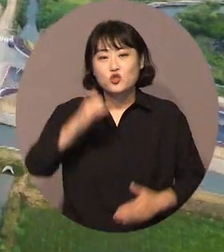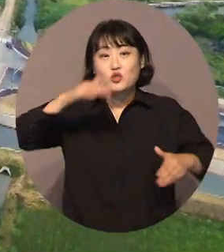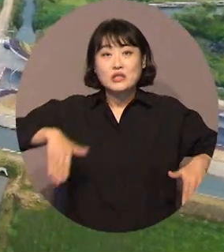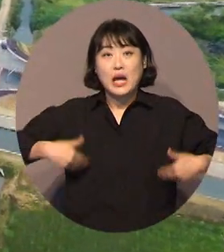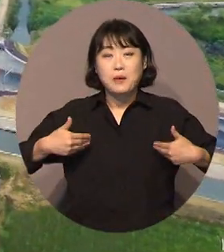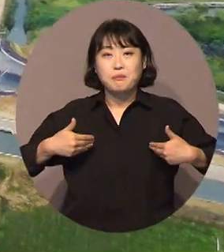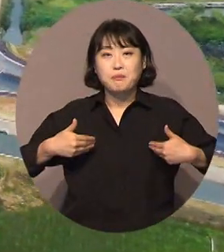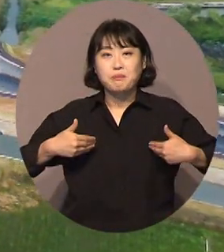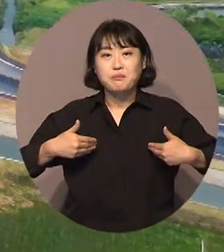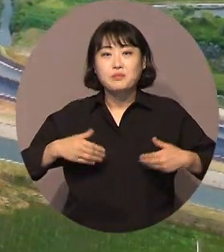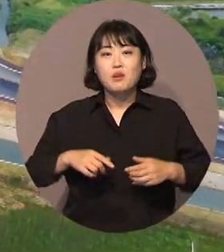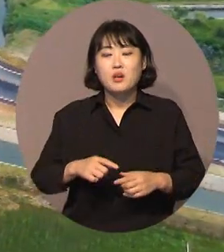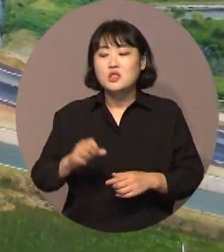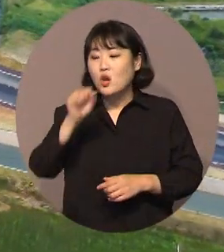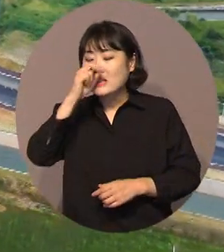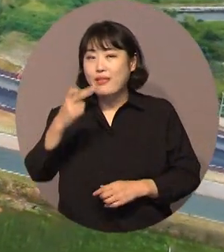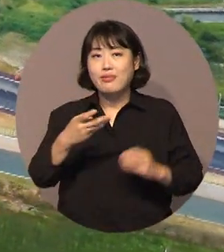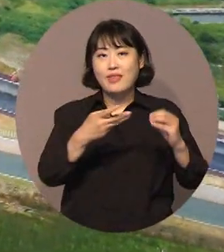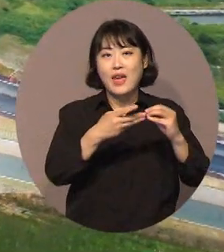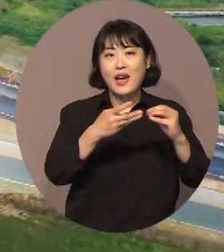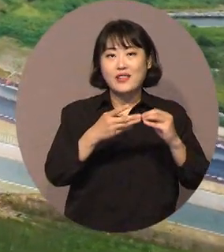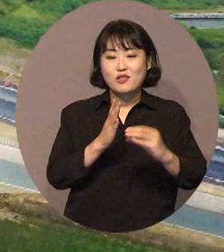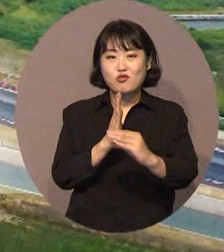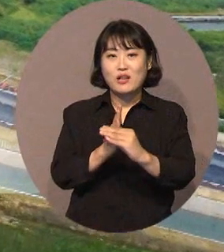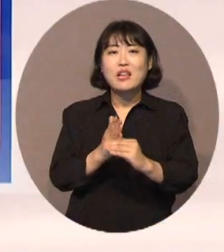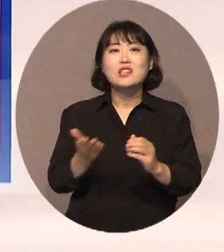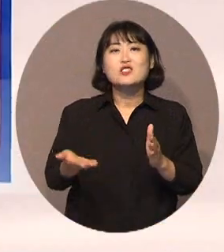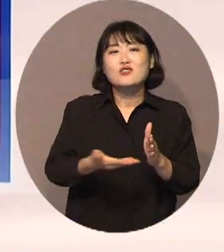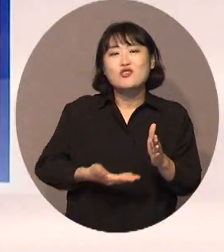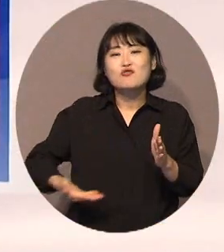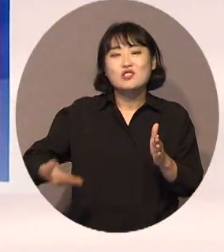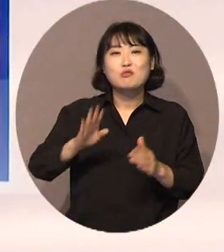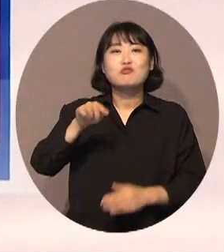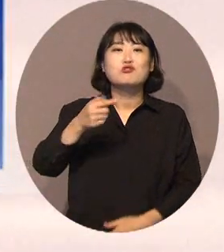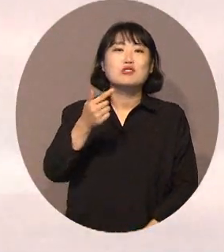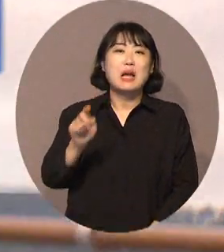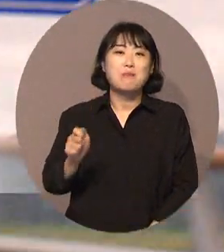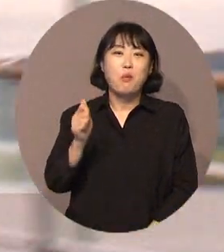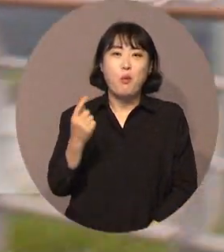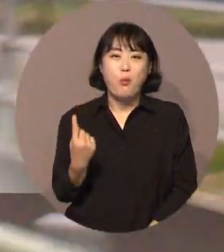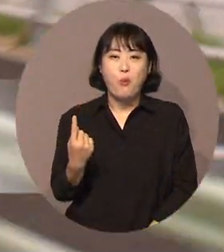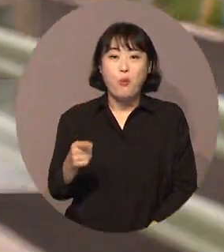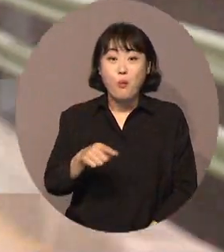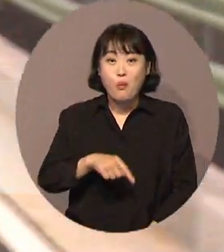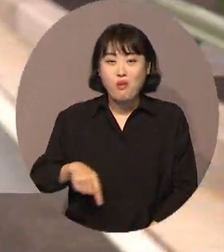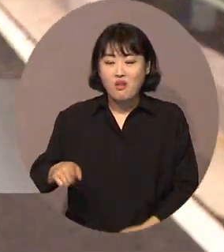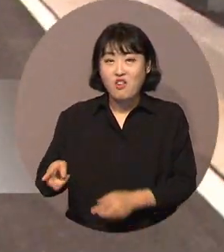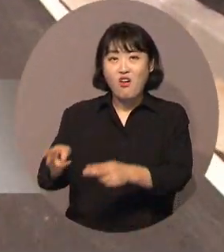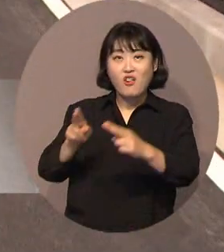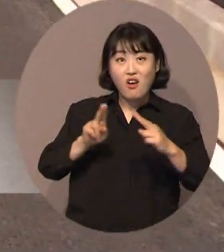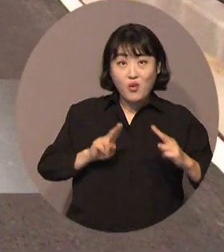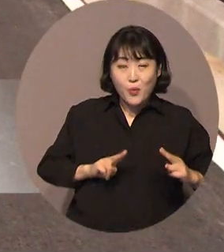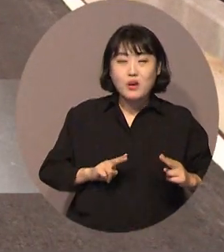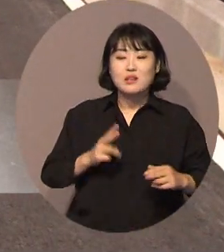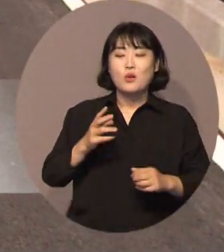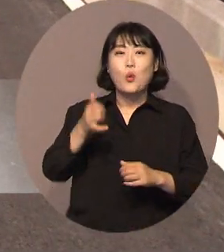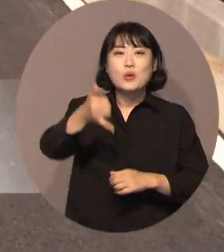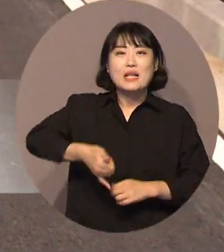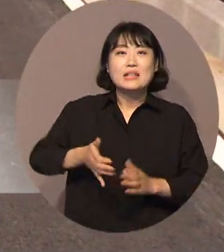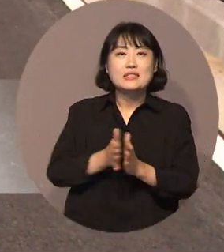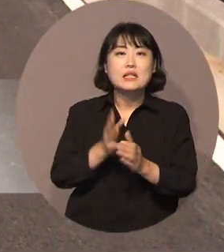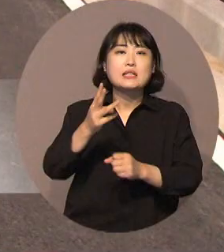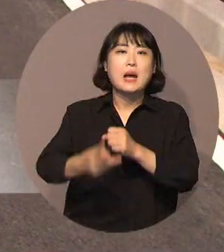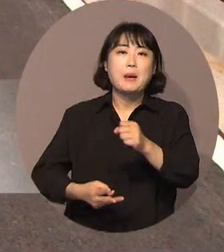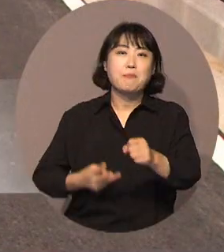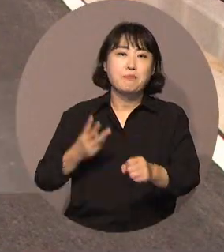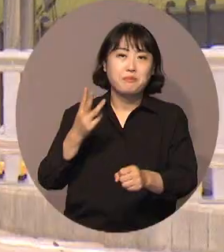충남 서북부 한가운데 서산과 태안 사이에 자리한 부남호이 위를 가로지르는 태안 기업도시 연결도로가 착공 3년